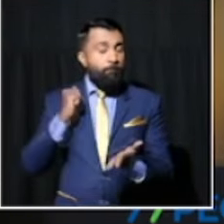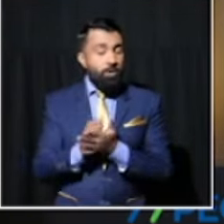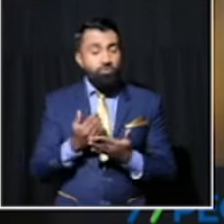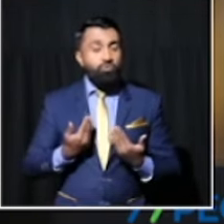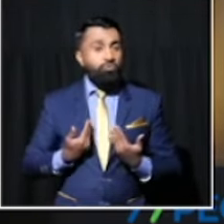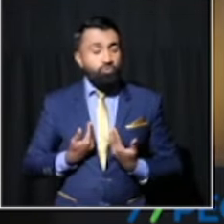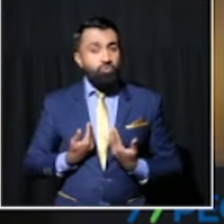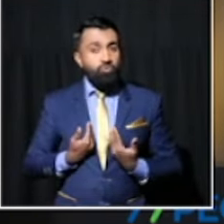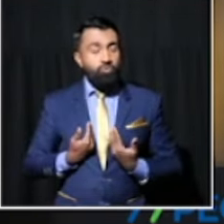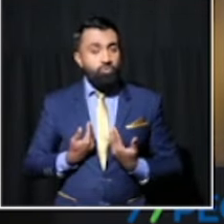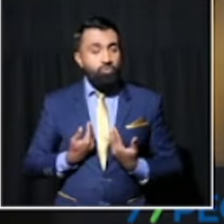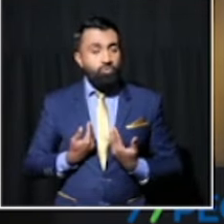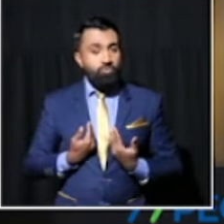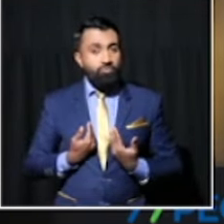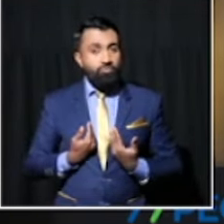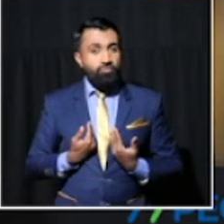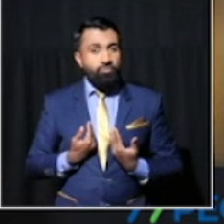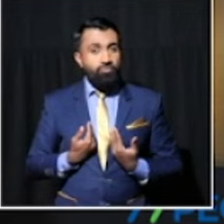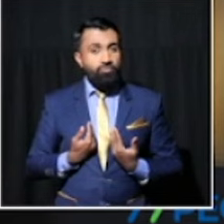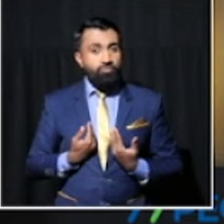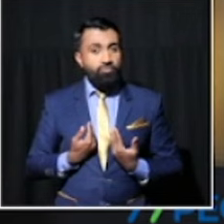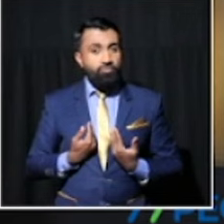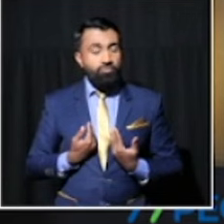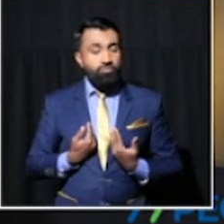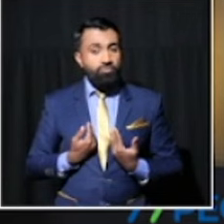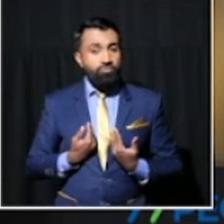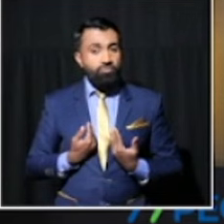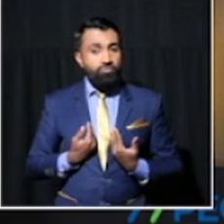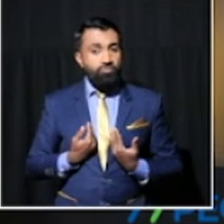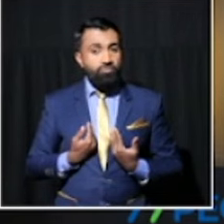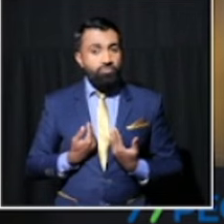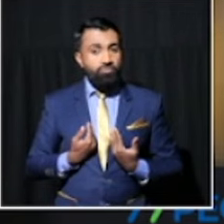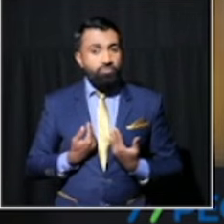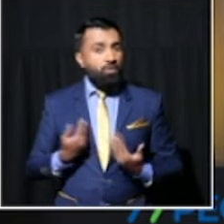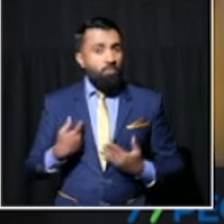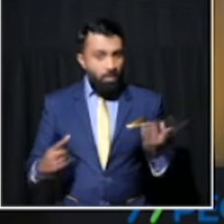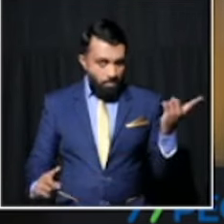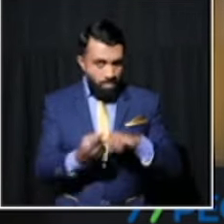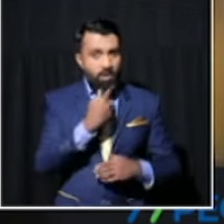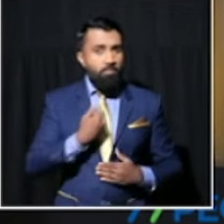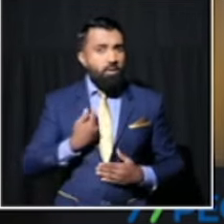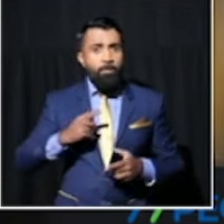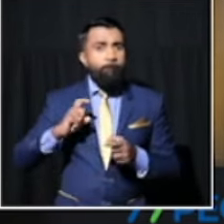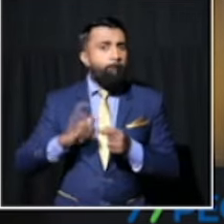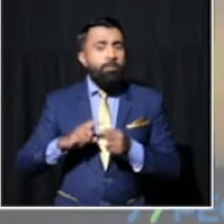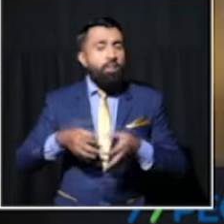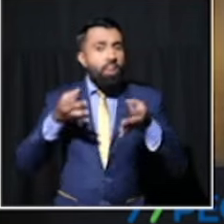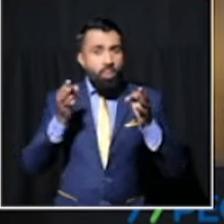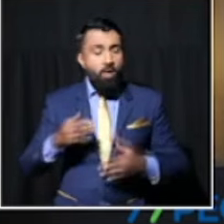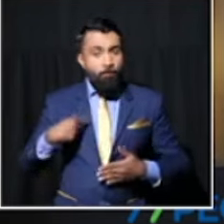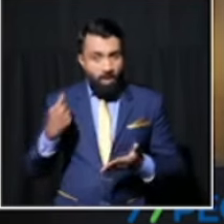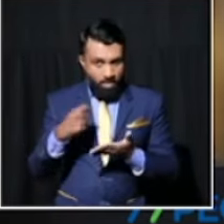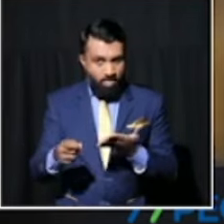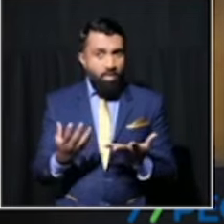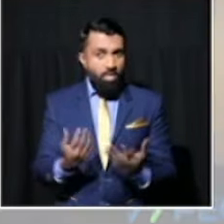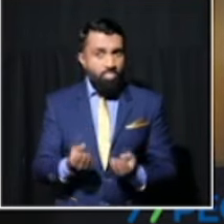නමුත් මෙහෙම මේක ඕනනම් මාව පන්නන්න මට ප්‍රශ්නයක් නැහැ අසංගත්තලු